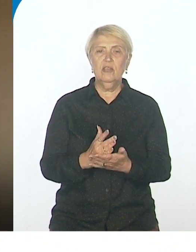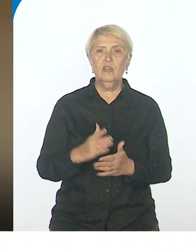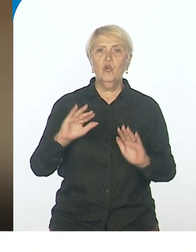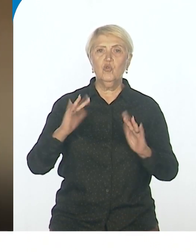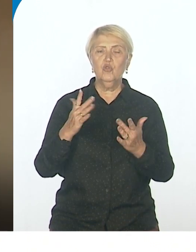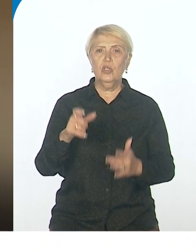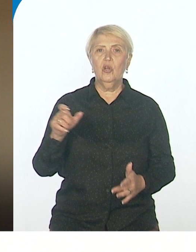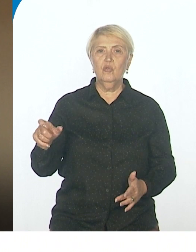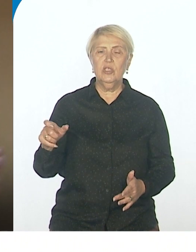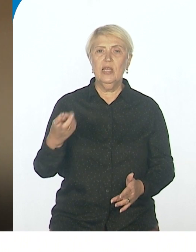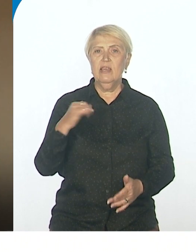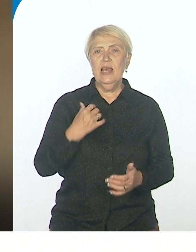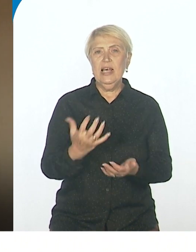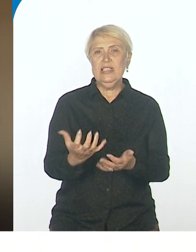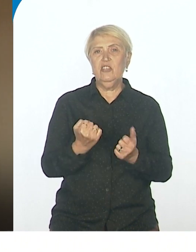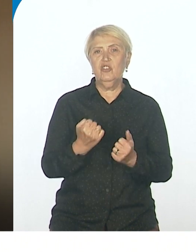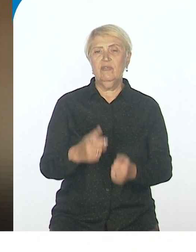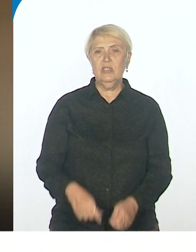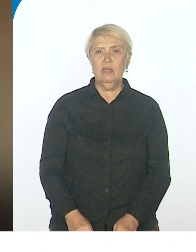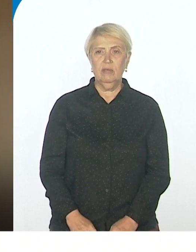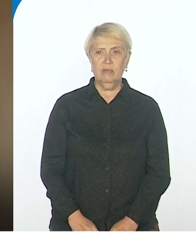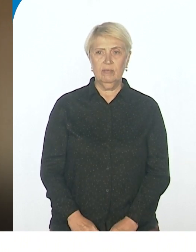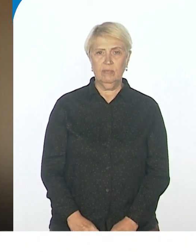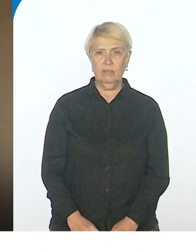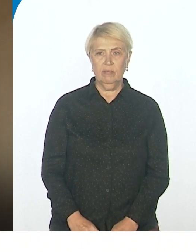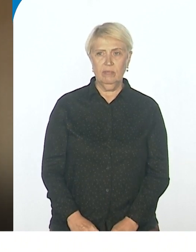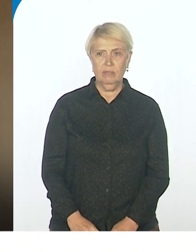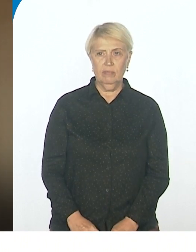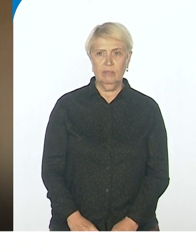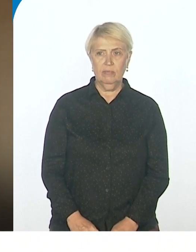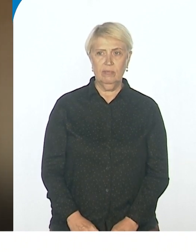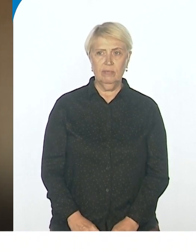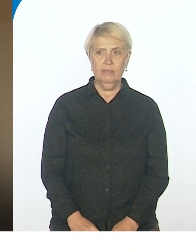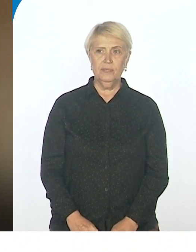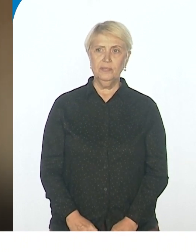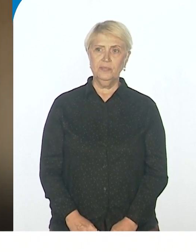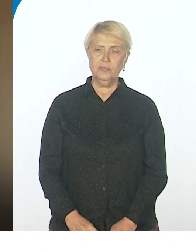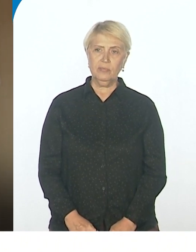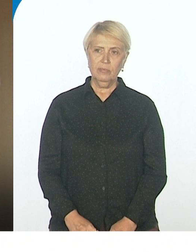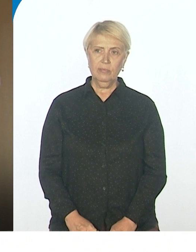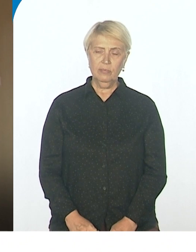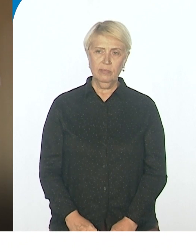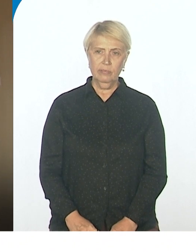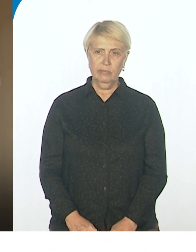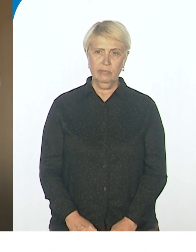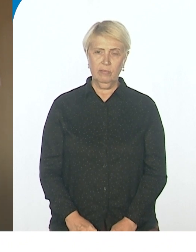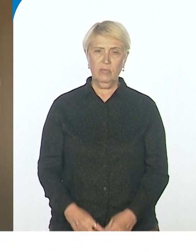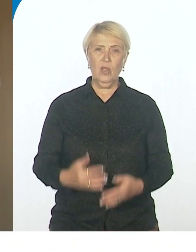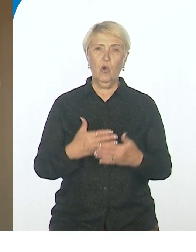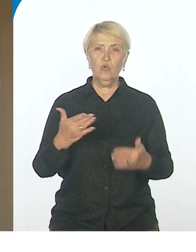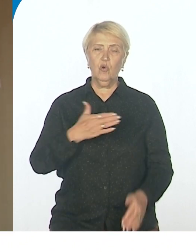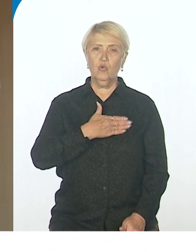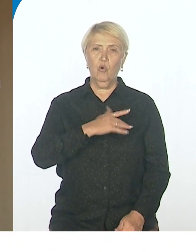тут не задерживаются, получается. Если отработала, да, там все не будет. Да. У нас люди по 30 лет работают, по 40. Понятно, это, да, сколько духовных